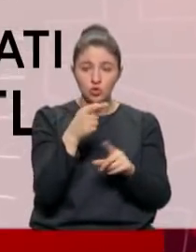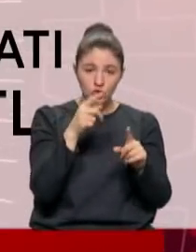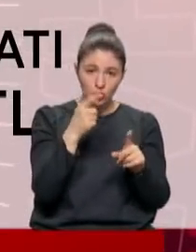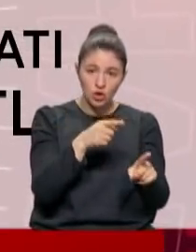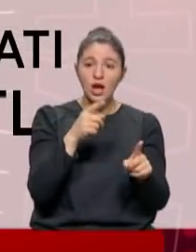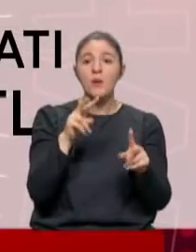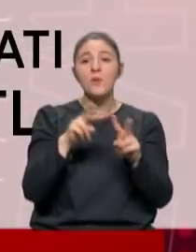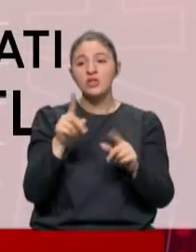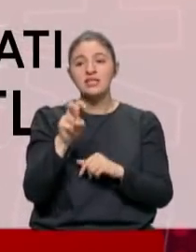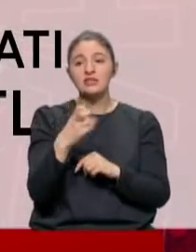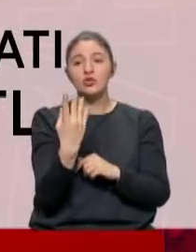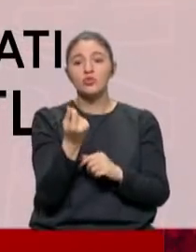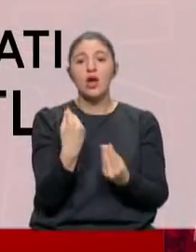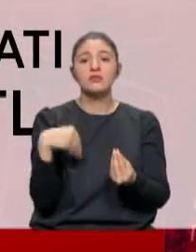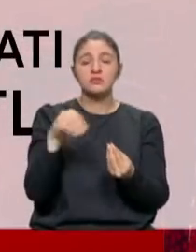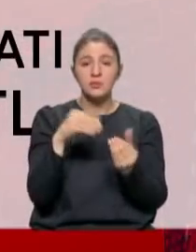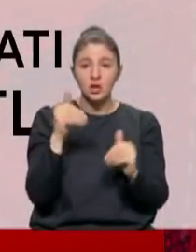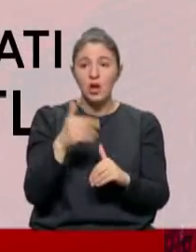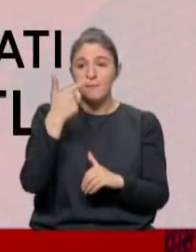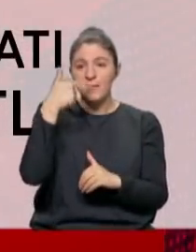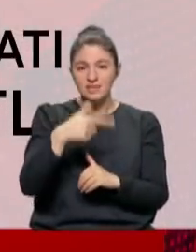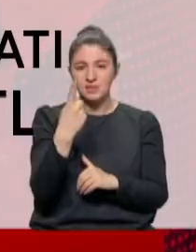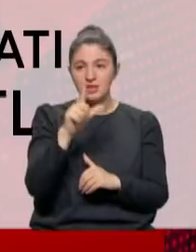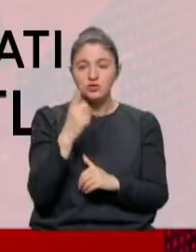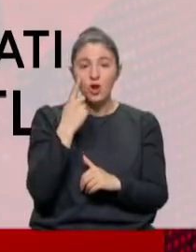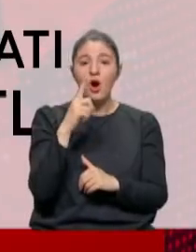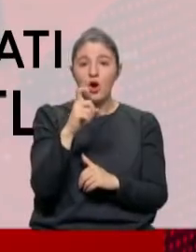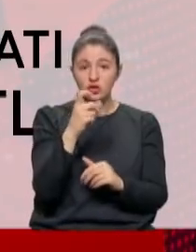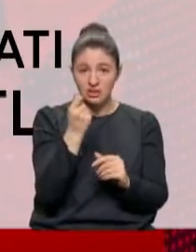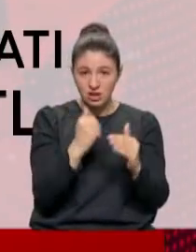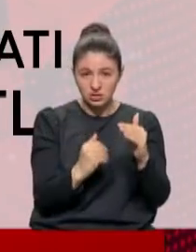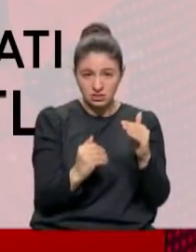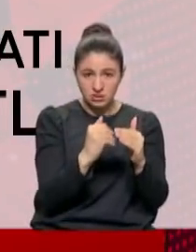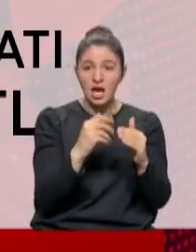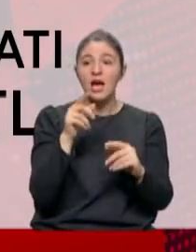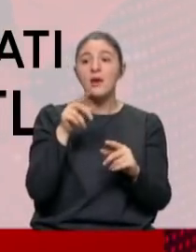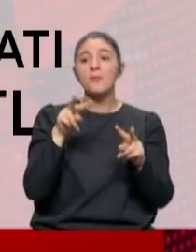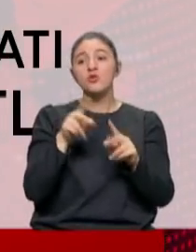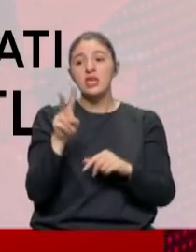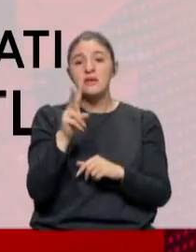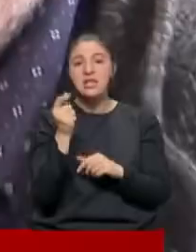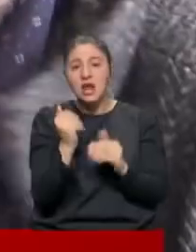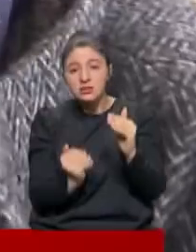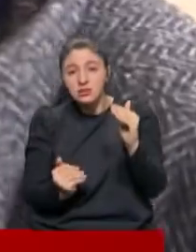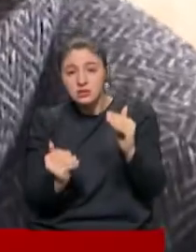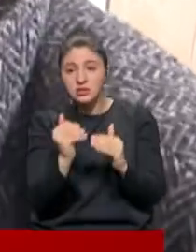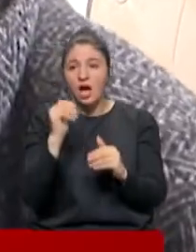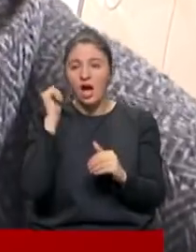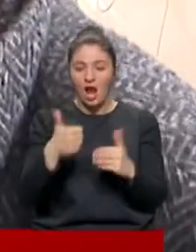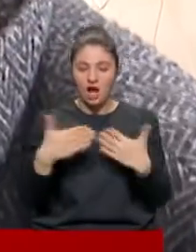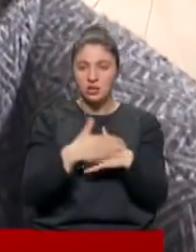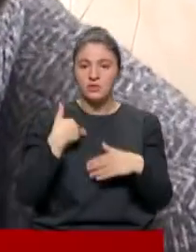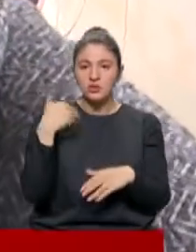motorine ise 84 kuruş daha zam geliyor. Benzinin litre fiyatı 19 liraya, motorinin ise 20 liraya dayanıyor. Her akşam